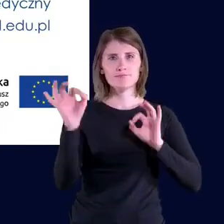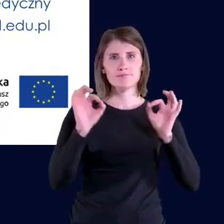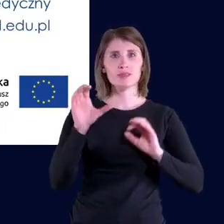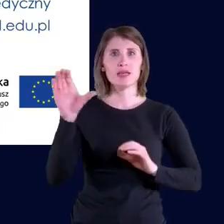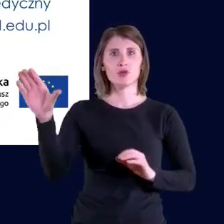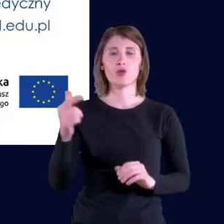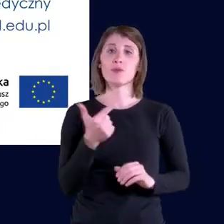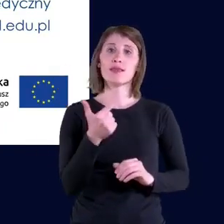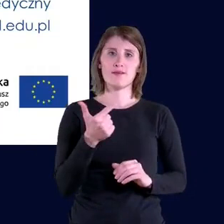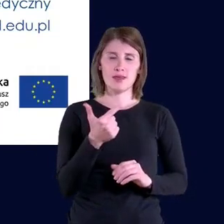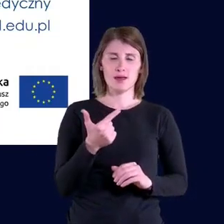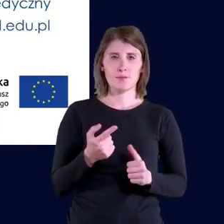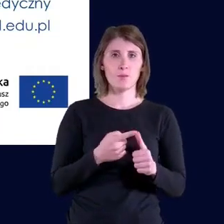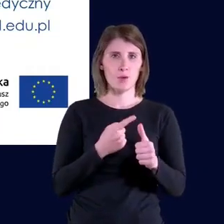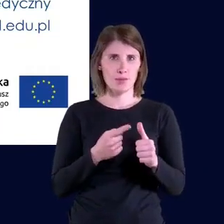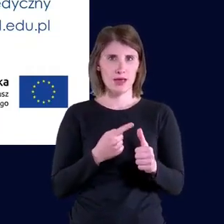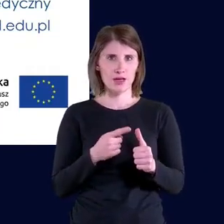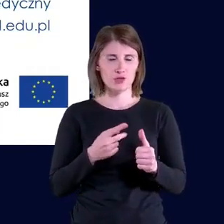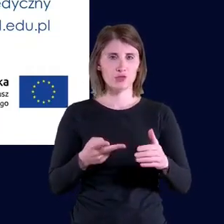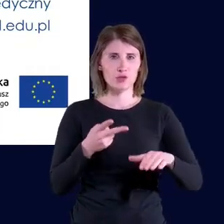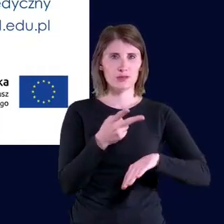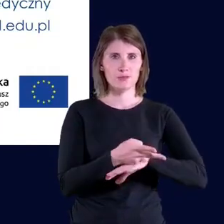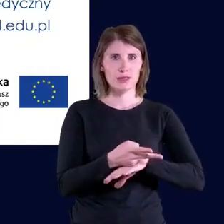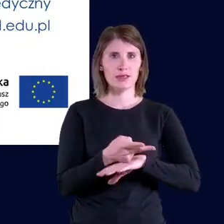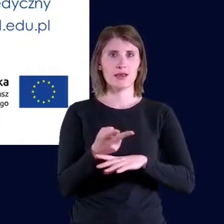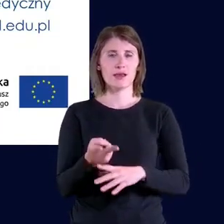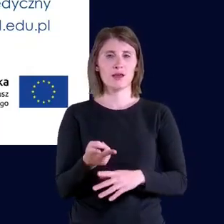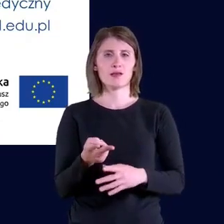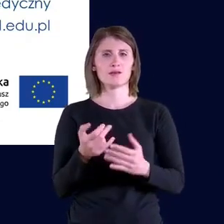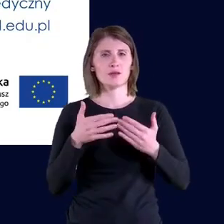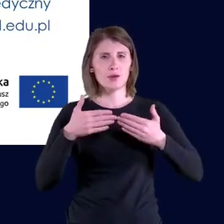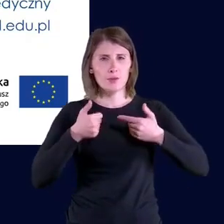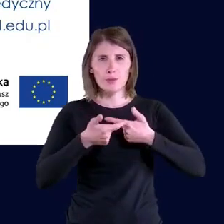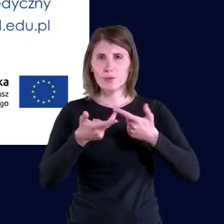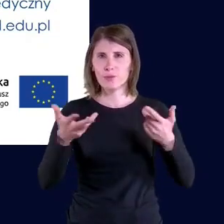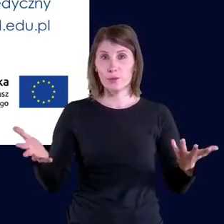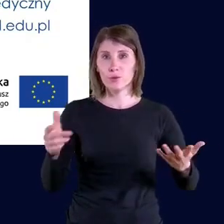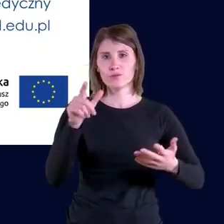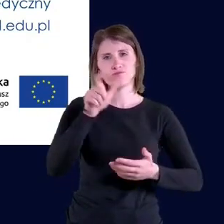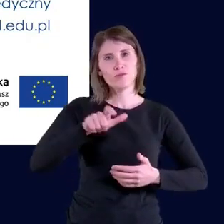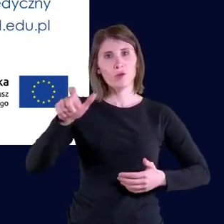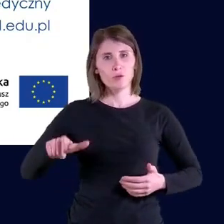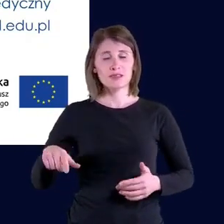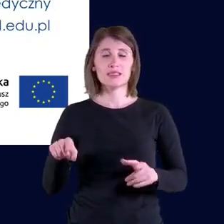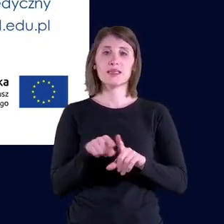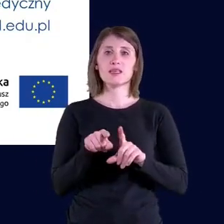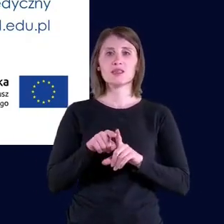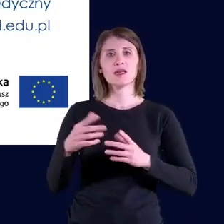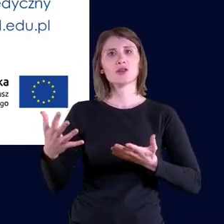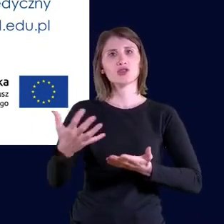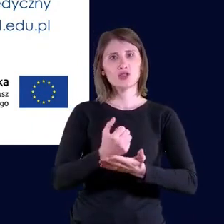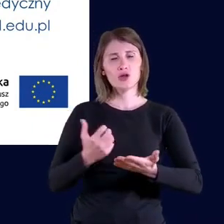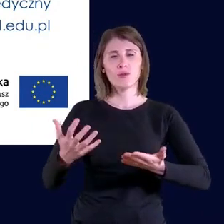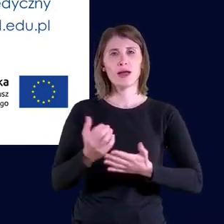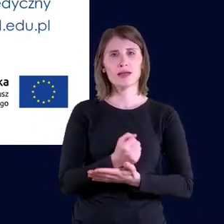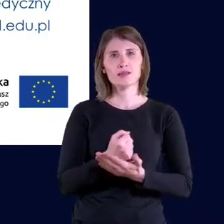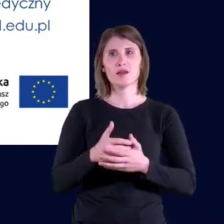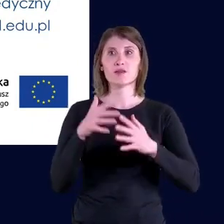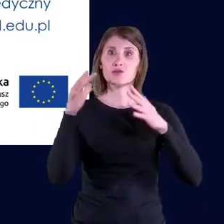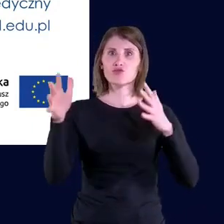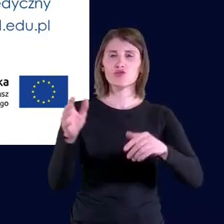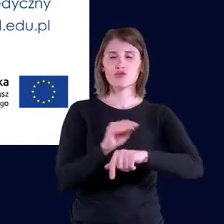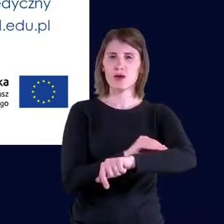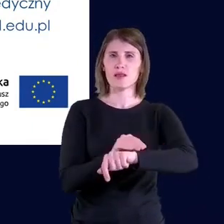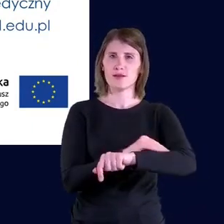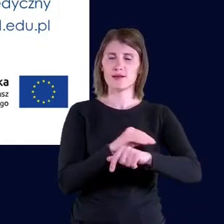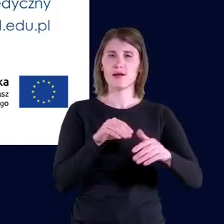aspektach z jednej strony udostępnienia ich jak najszerszego grona odbiorców z Drugiej natomiast zgromadzenia jak najlepszej niniejszego